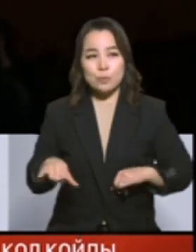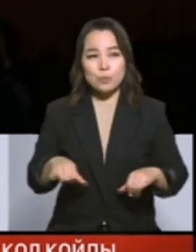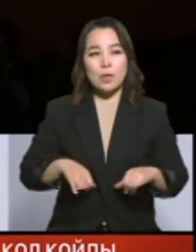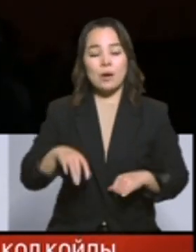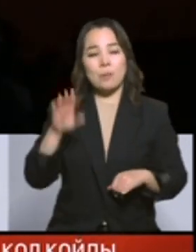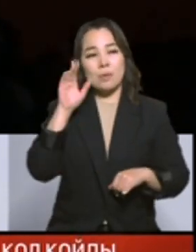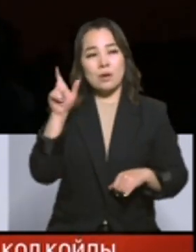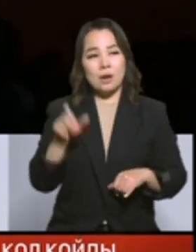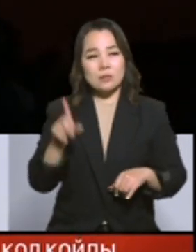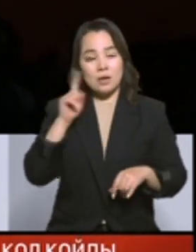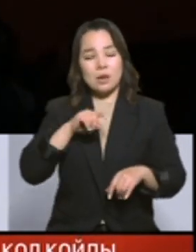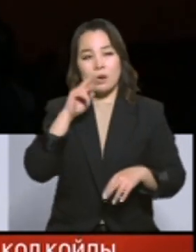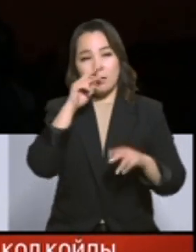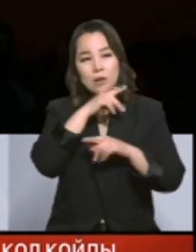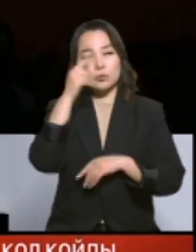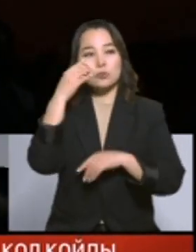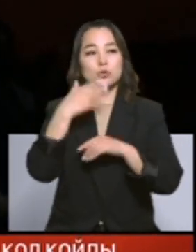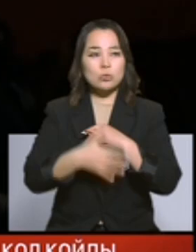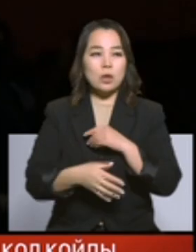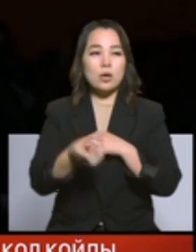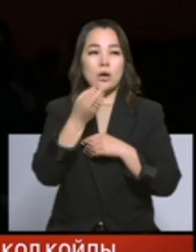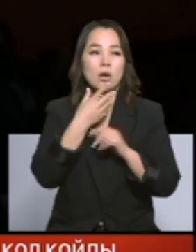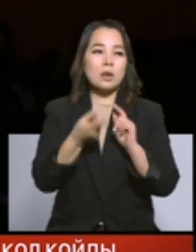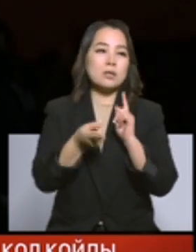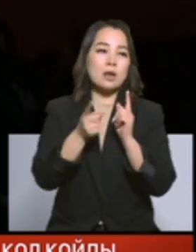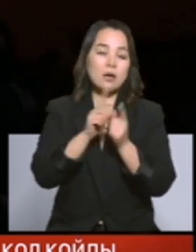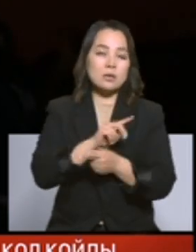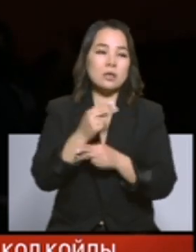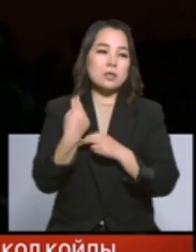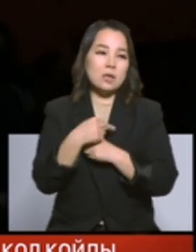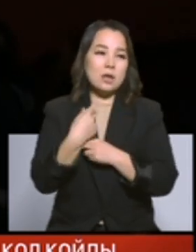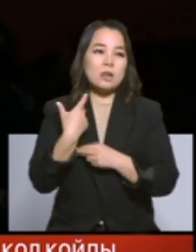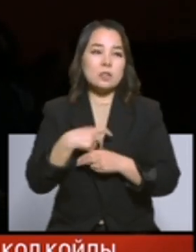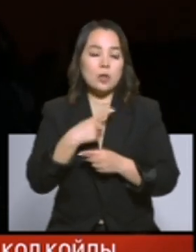өзінің қателігін түсініп, жақсы бала болып шықты.